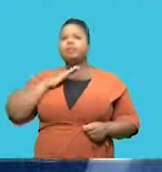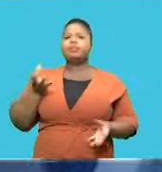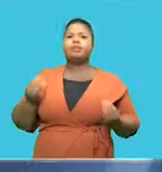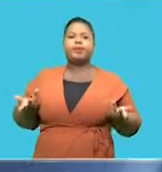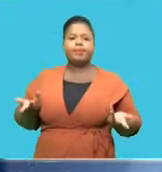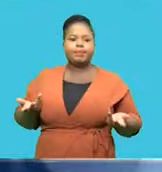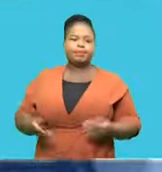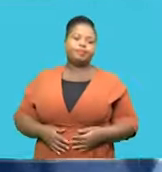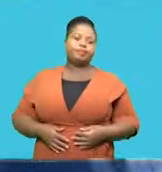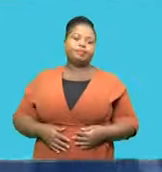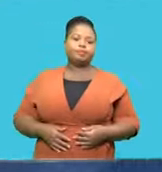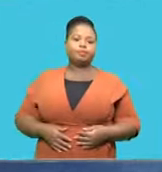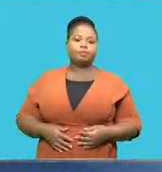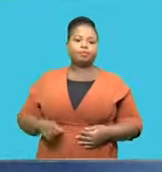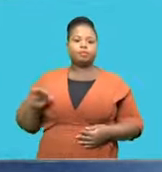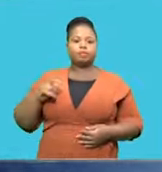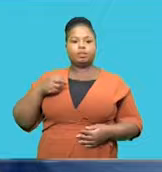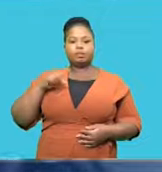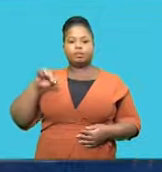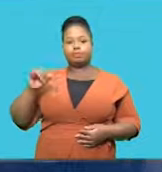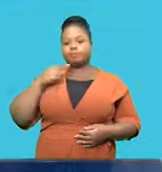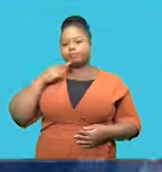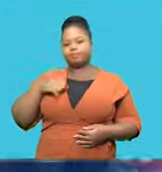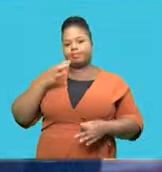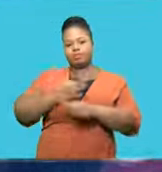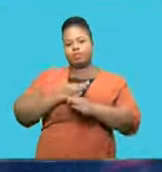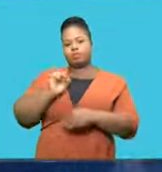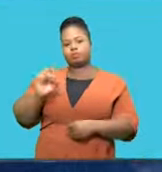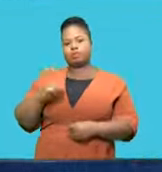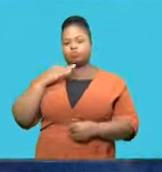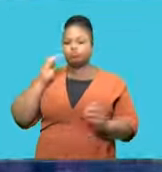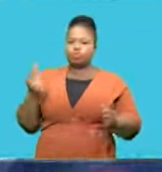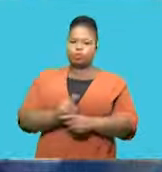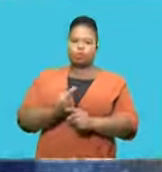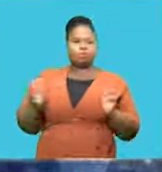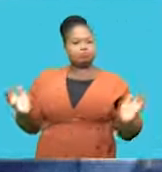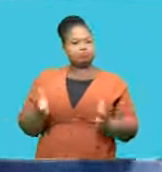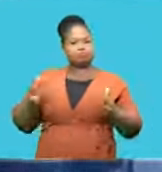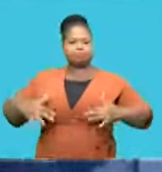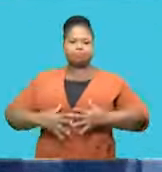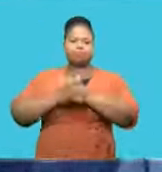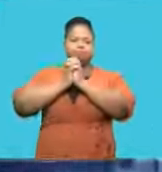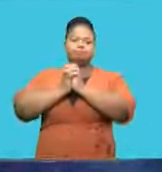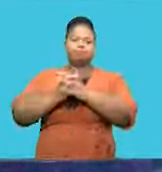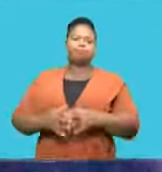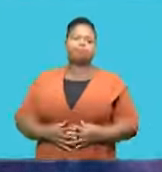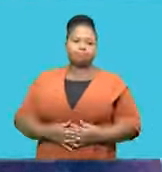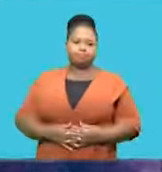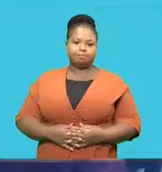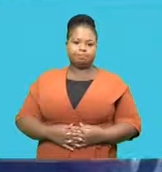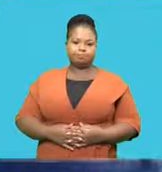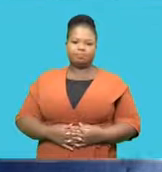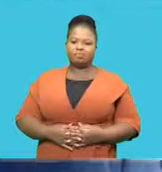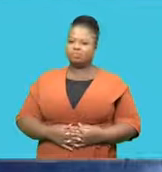kanjani. UZuzifa Buthelezi ube esechaza uyise njengomuntu obeqoqquzela kakhulu ubunye nobumbano.